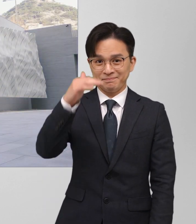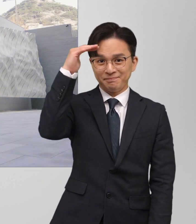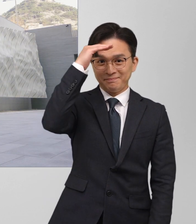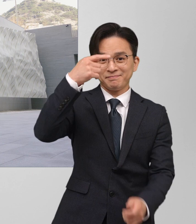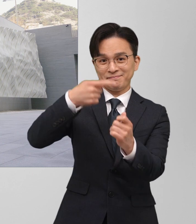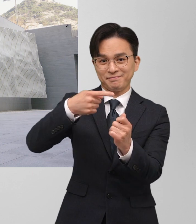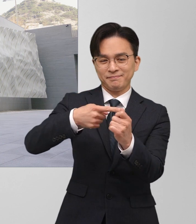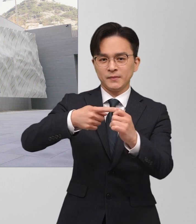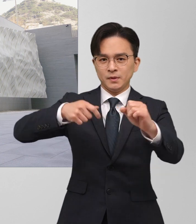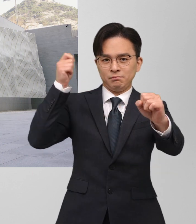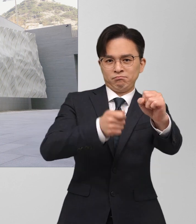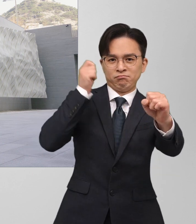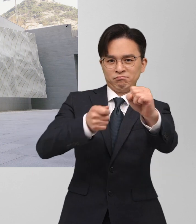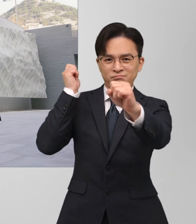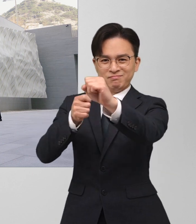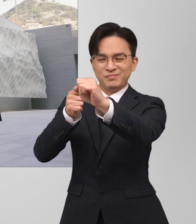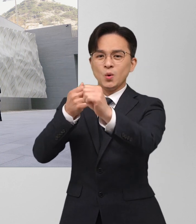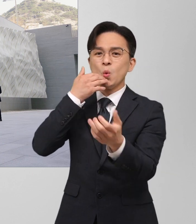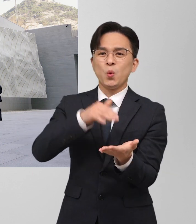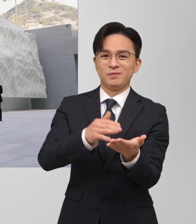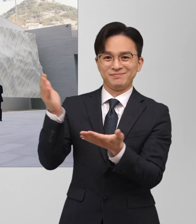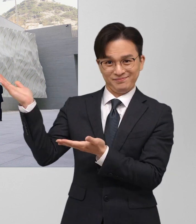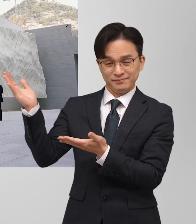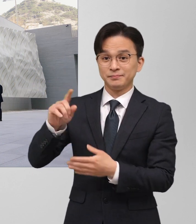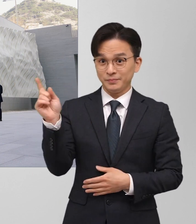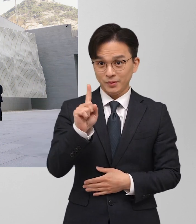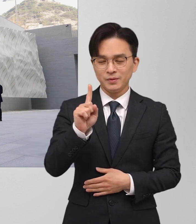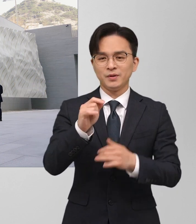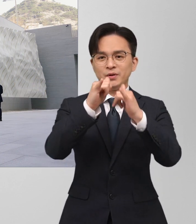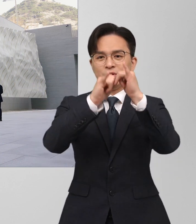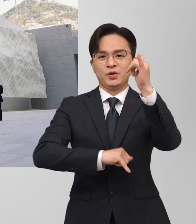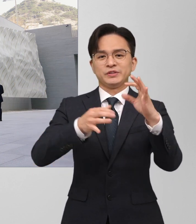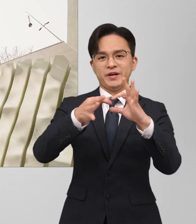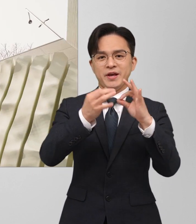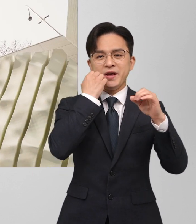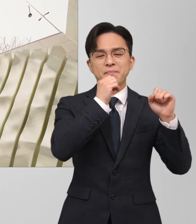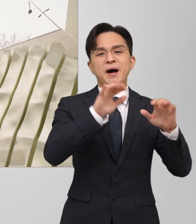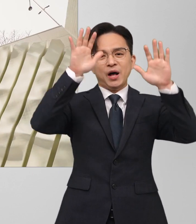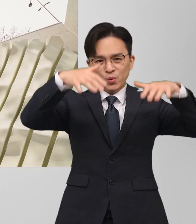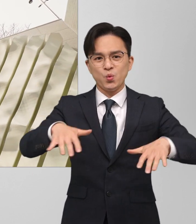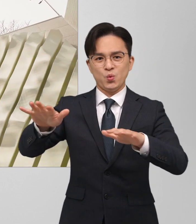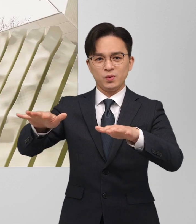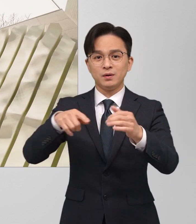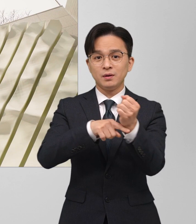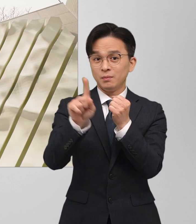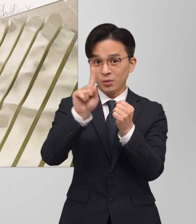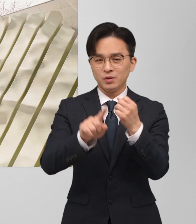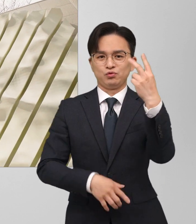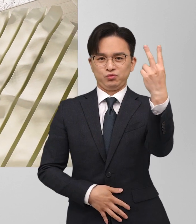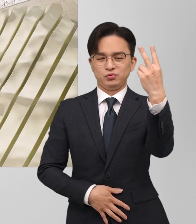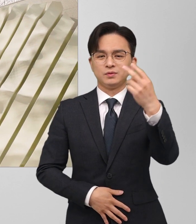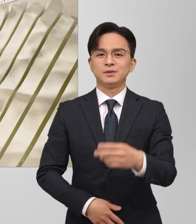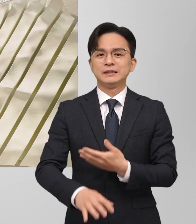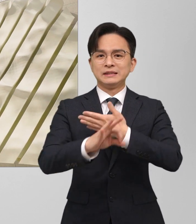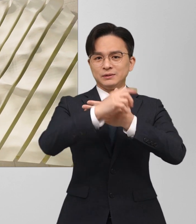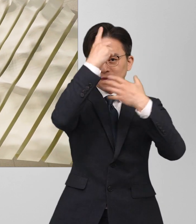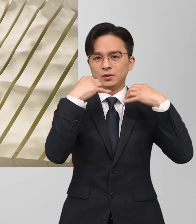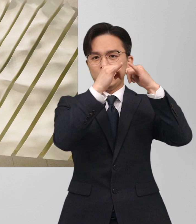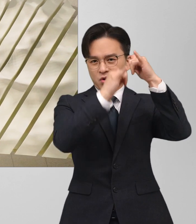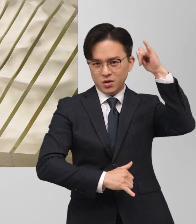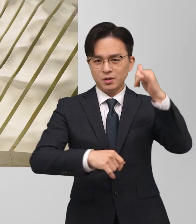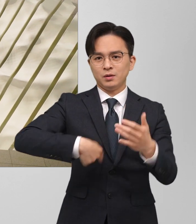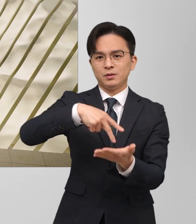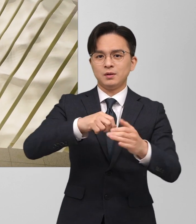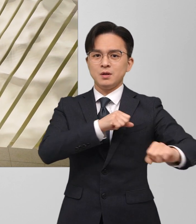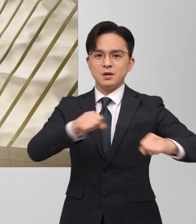우선 뒤에 있는 네. 역사의 파도라는 음, 주제의 대형 석조물입니다. 네. 임시정부의 역사 그리고 임시정부 역동성